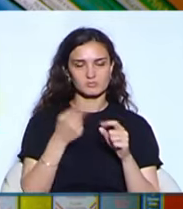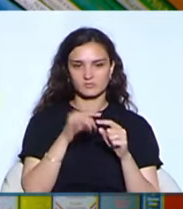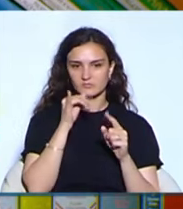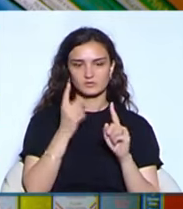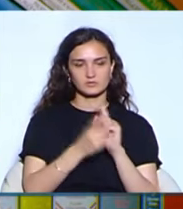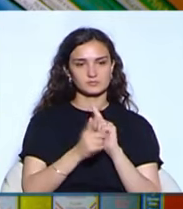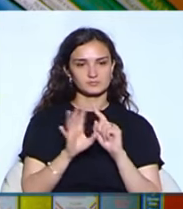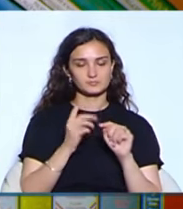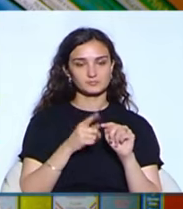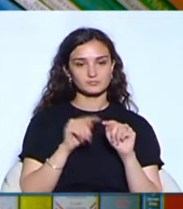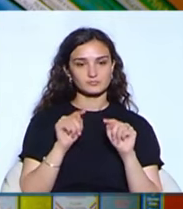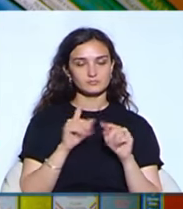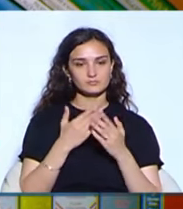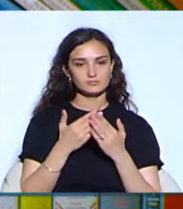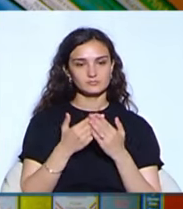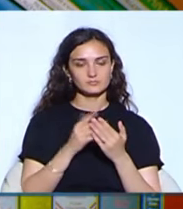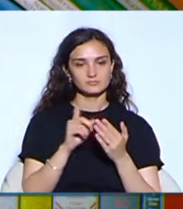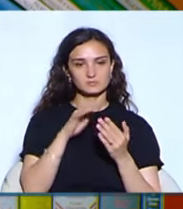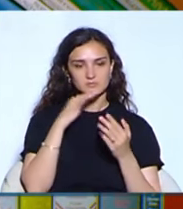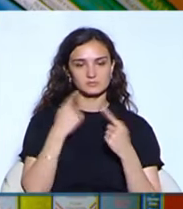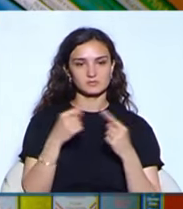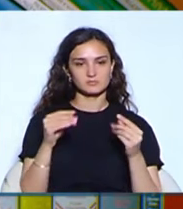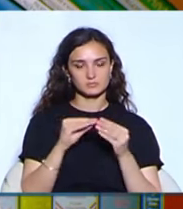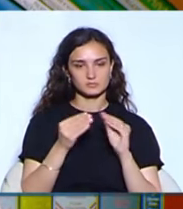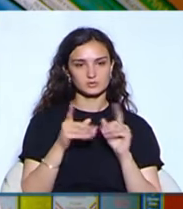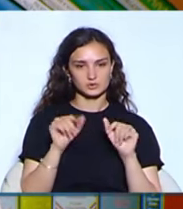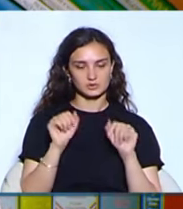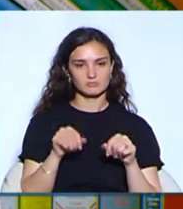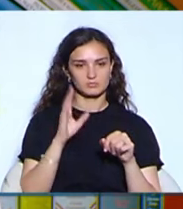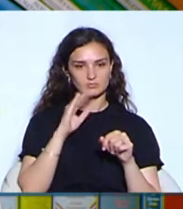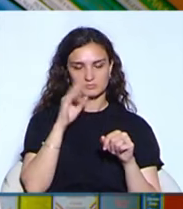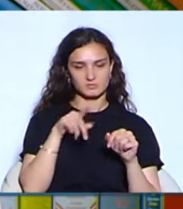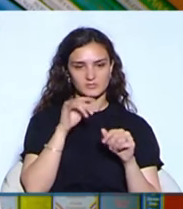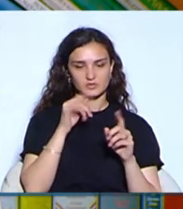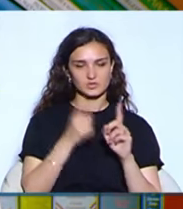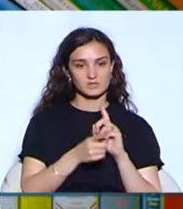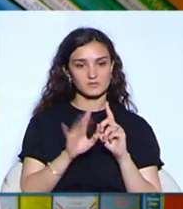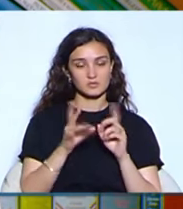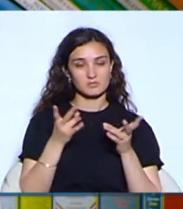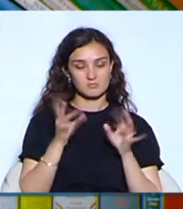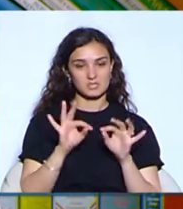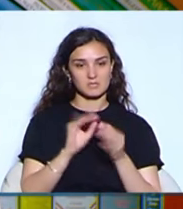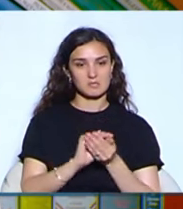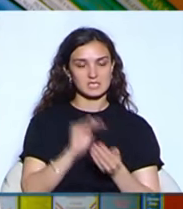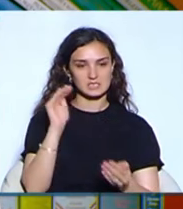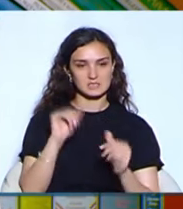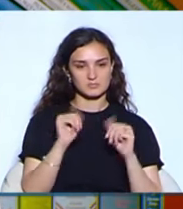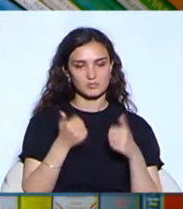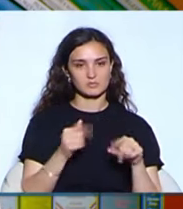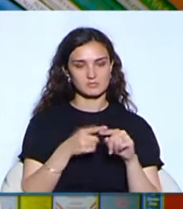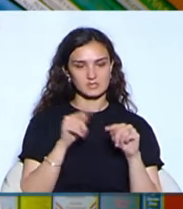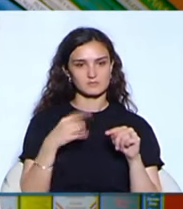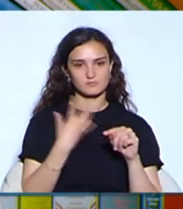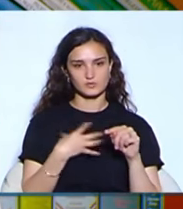ვერ შეცვლის. ის რომ თქვა რაღაცა ბევრი სხვა პრობლემა აქვს, შეიძლება რომ შობელმა ვერ შეცვალოს, მაგრამ აღზრდის სტილი, ეს არის